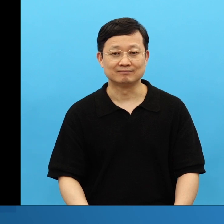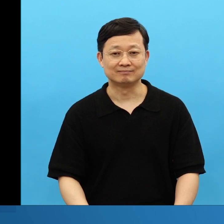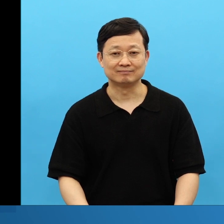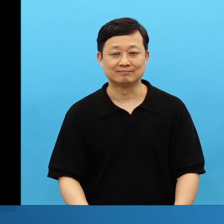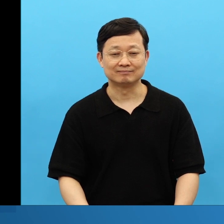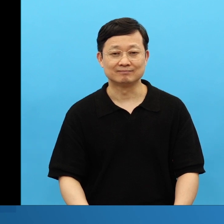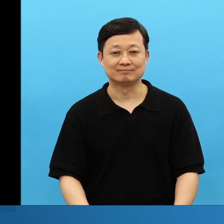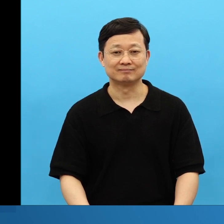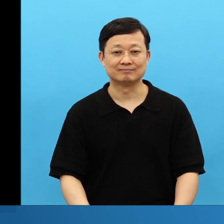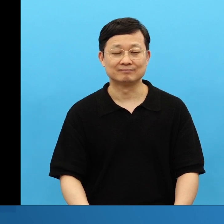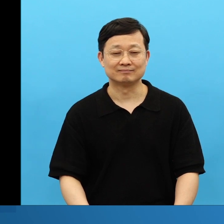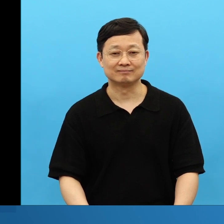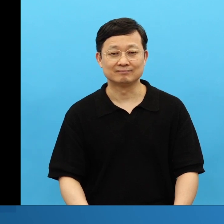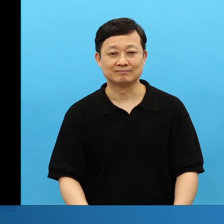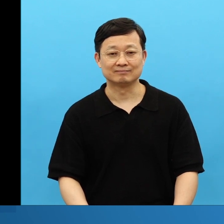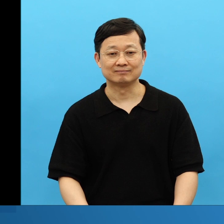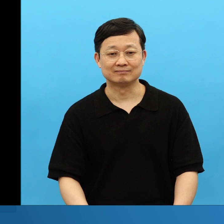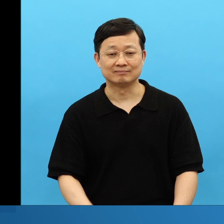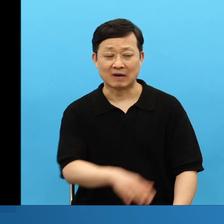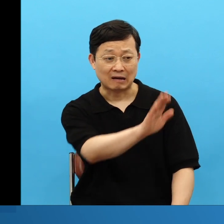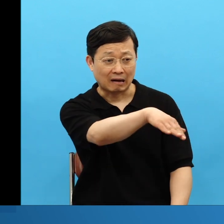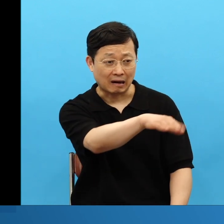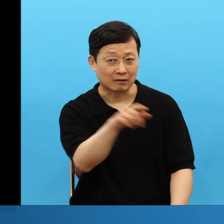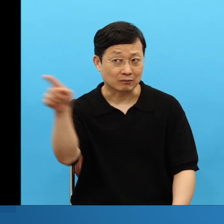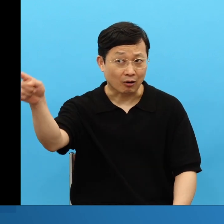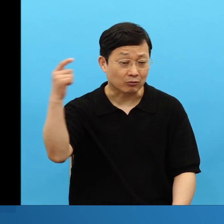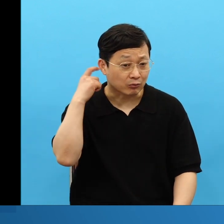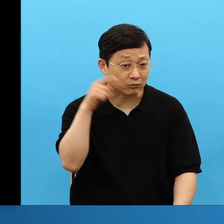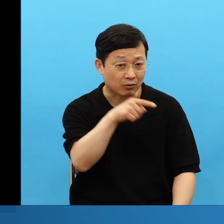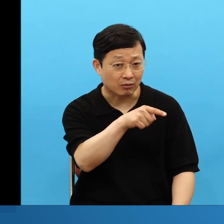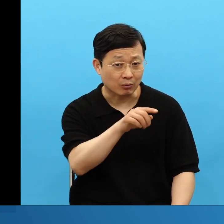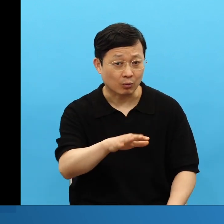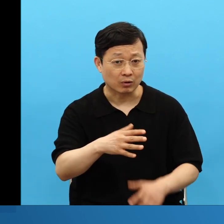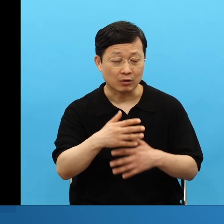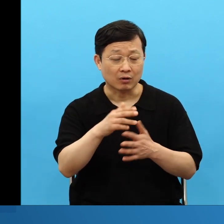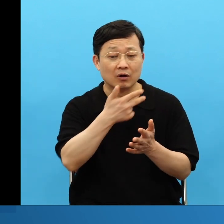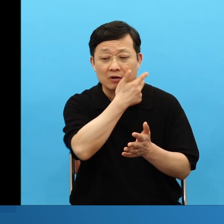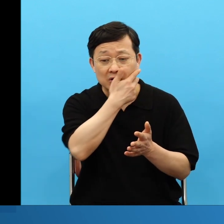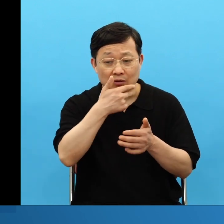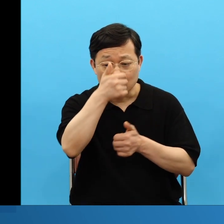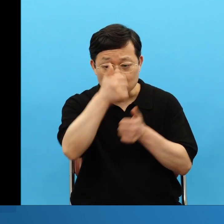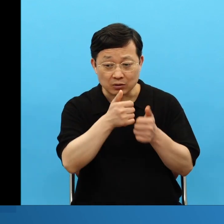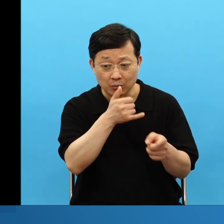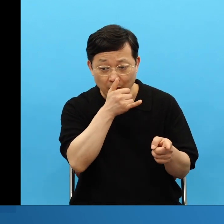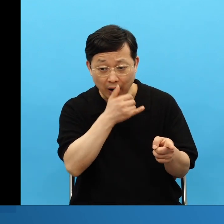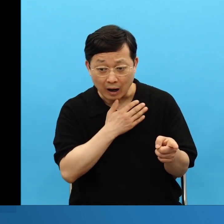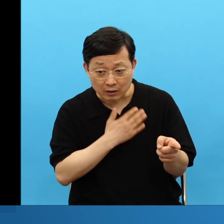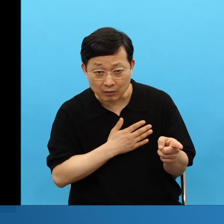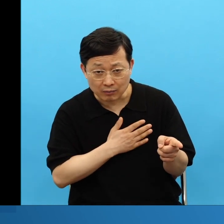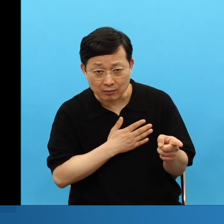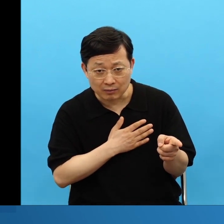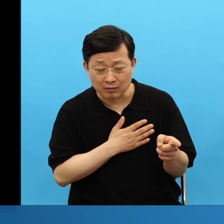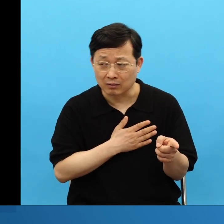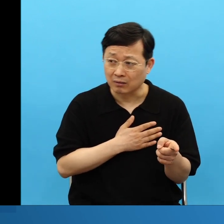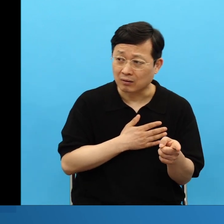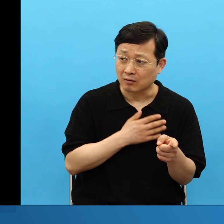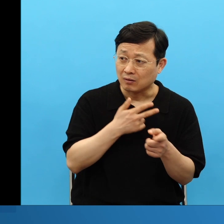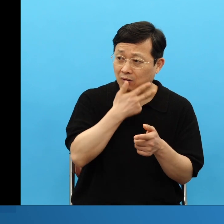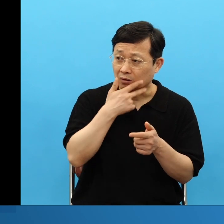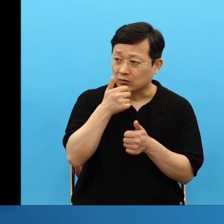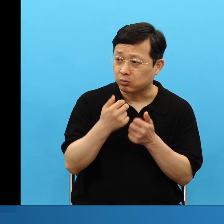야, 너 그거 들었어? 뭐, 오늘 영어 테스트 보는 거? 아니, 너 진짜